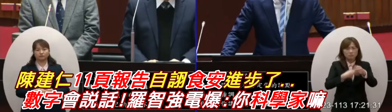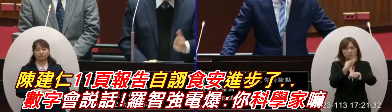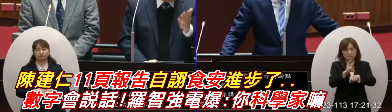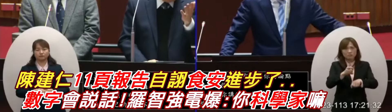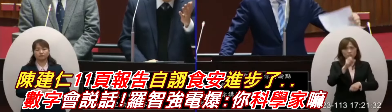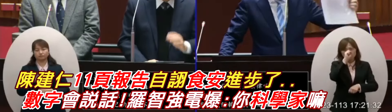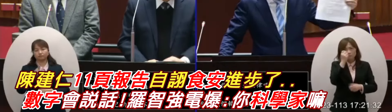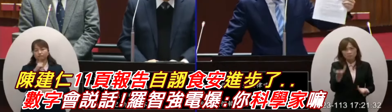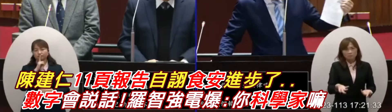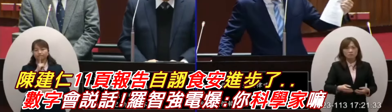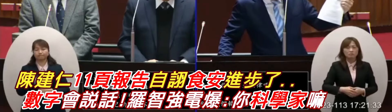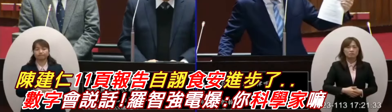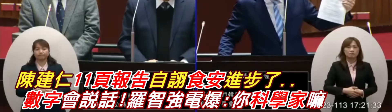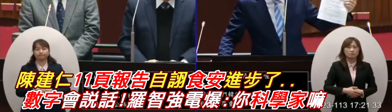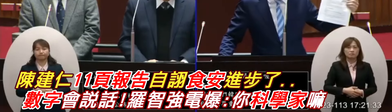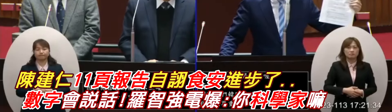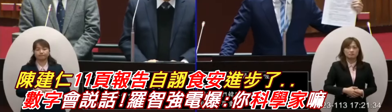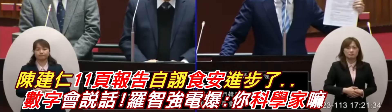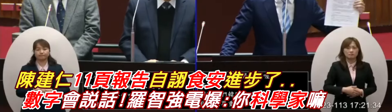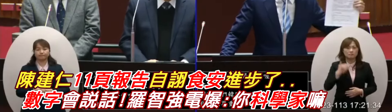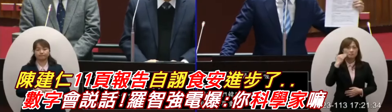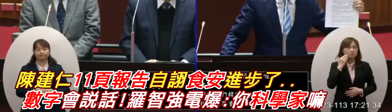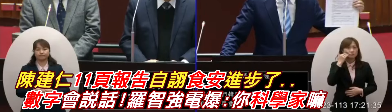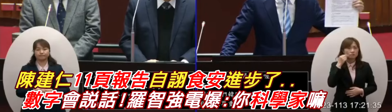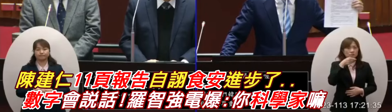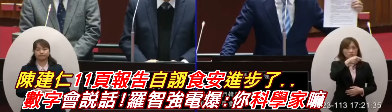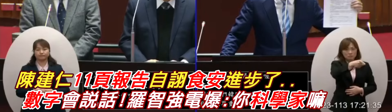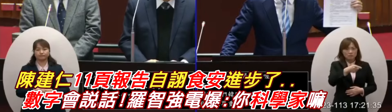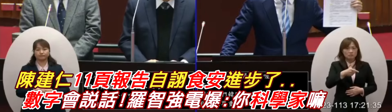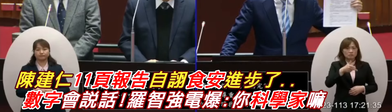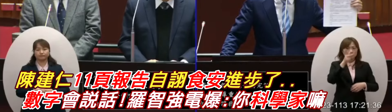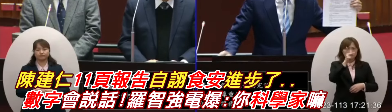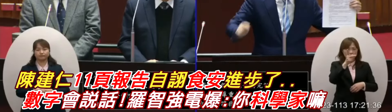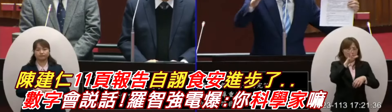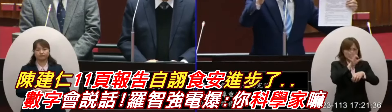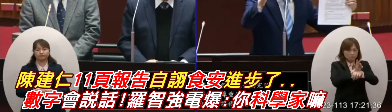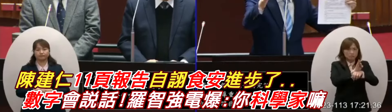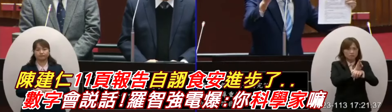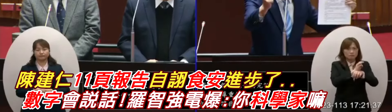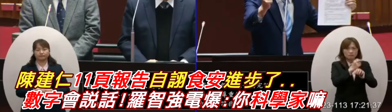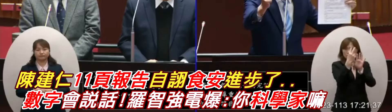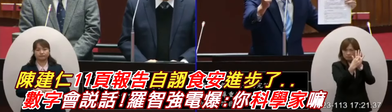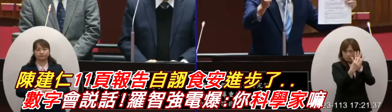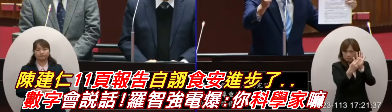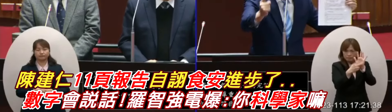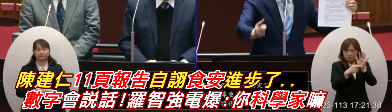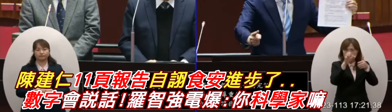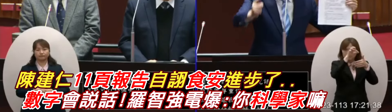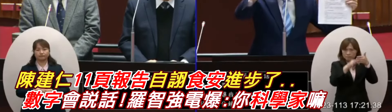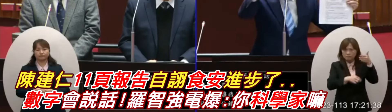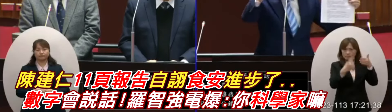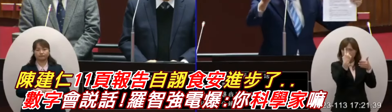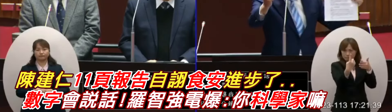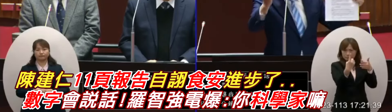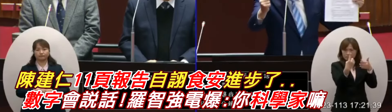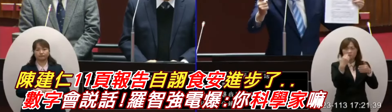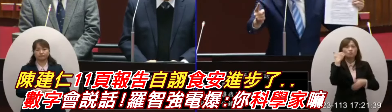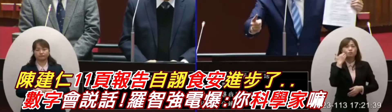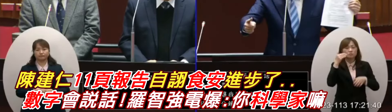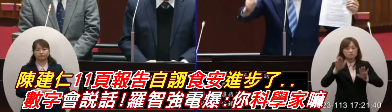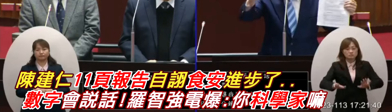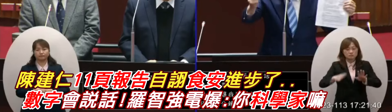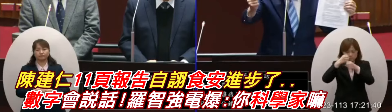好，你说。 如果你的所有的科学主张要件一，你今天如果检